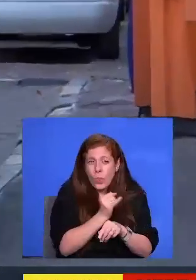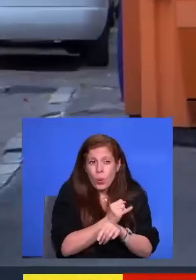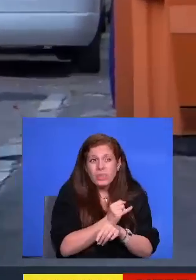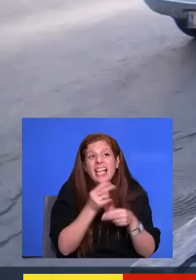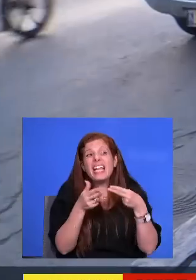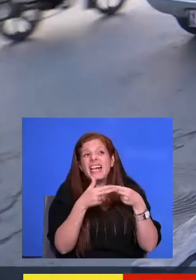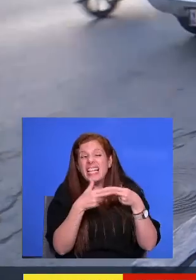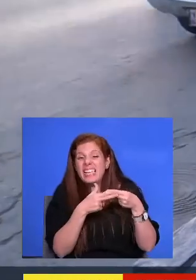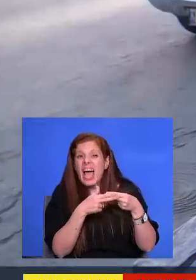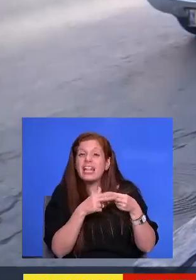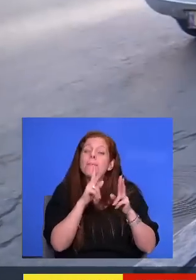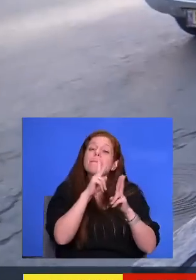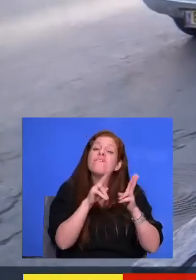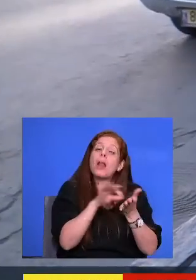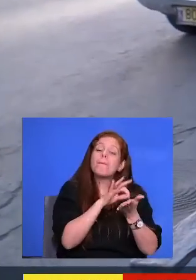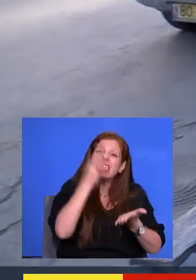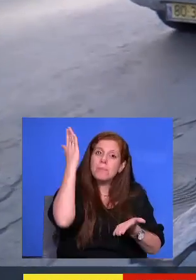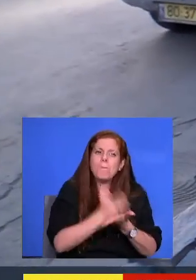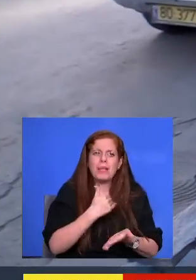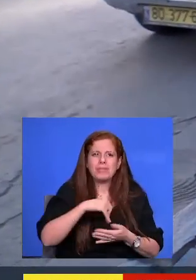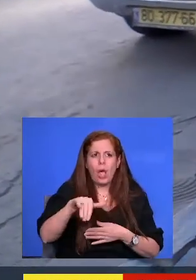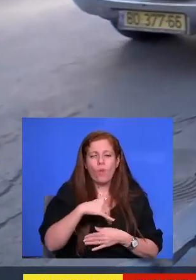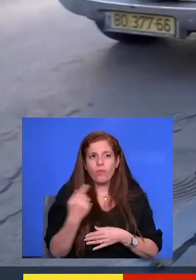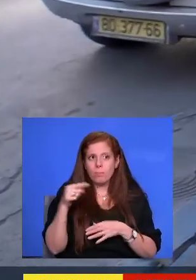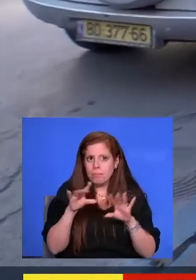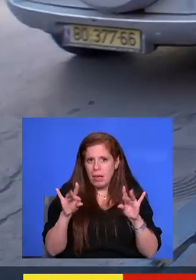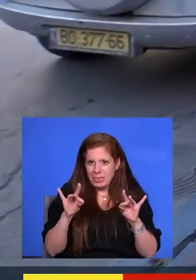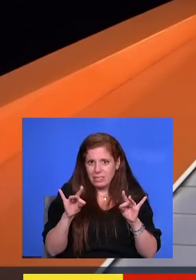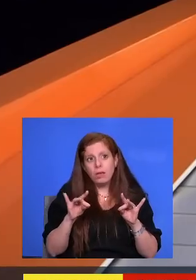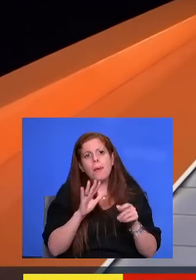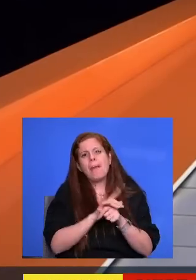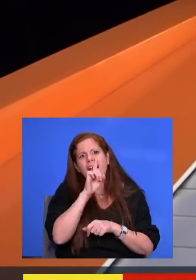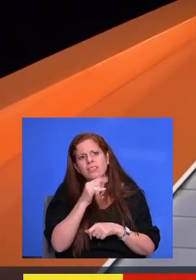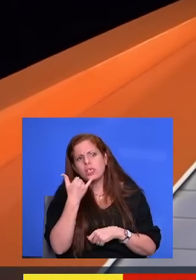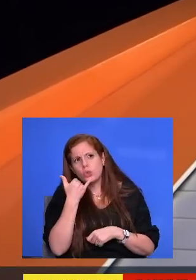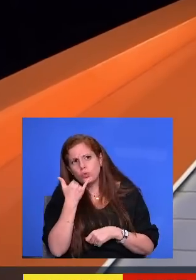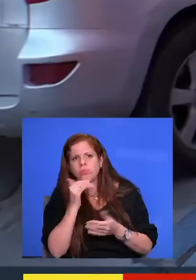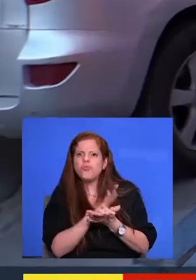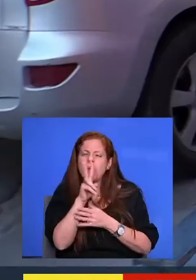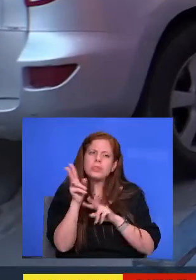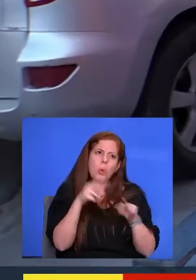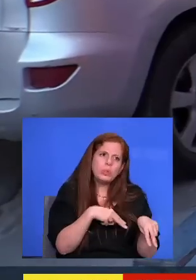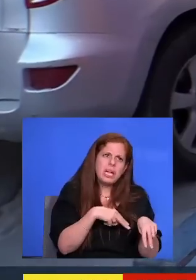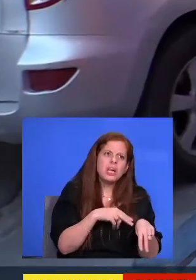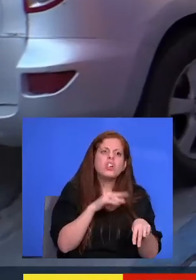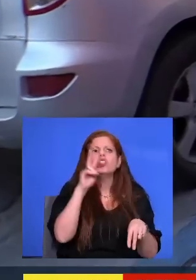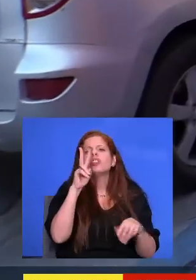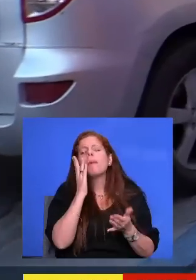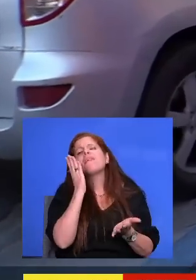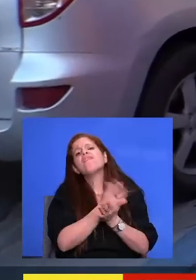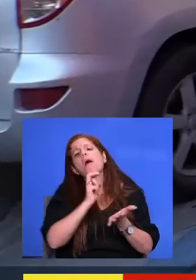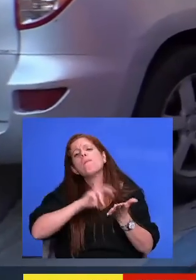באמצע הרחוב. בא ב-10, נכנס אצלי, הוא נכנס אצלי ב-11 לשירותים, 12 הוא חוזר, ב-2 כבר הוא פורש